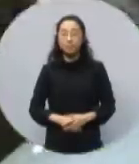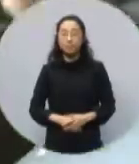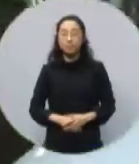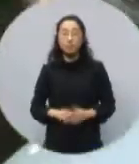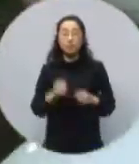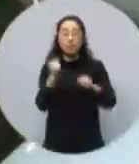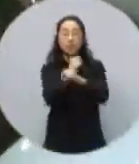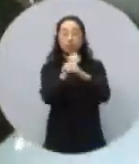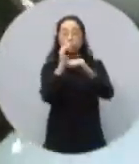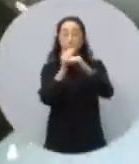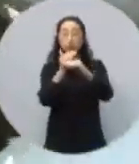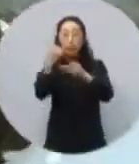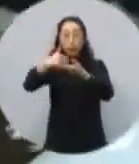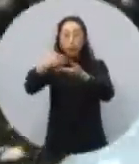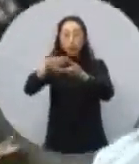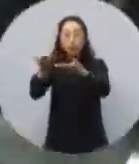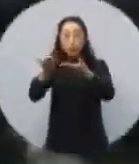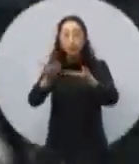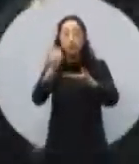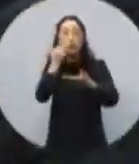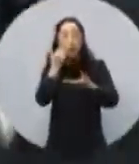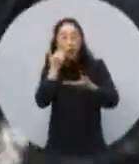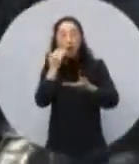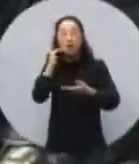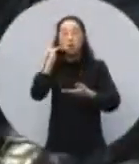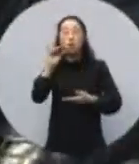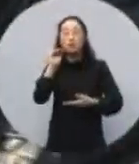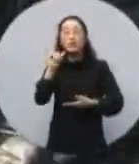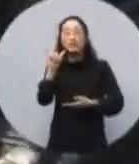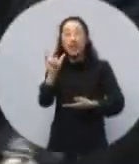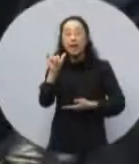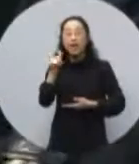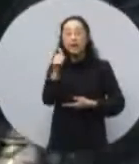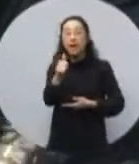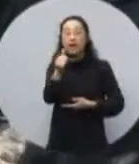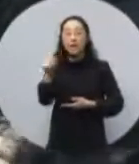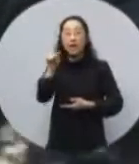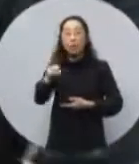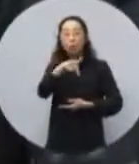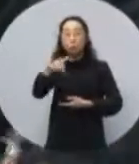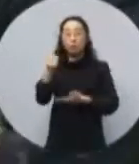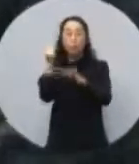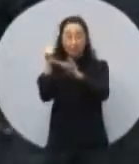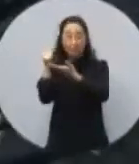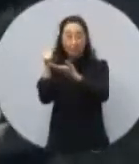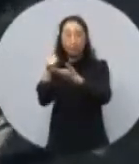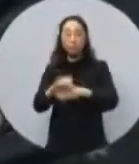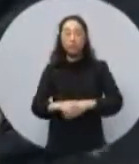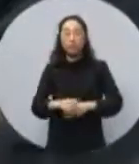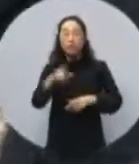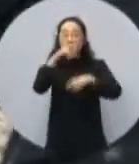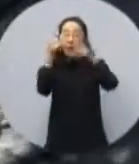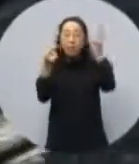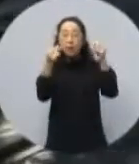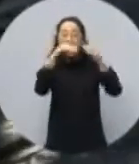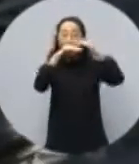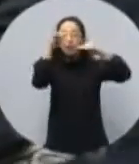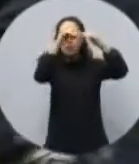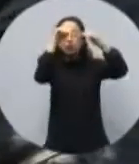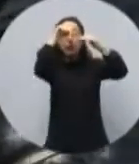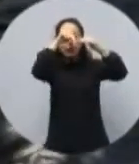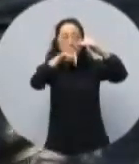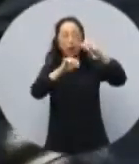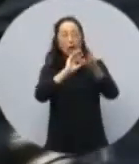作業中にお話を聞かせてくれたのは、こちや忠信さん。 葉っぱが重なると蒸れ